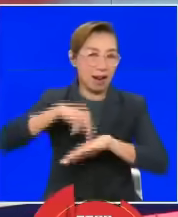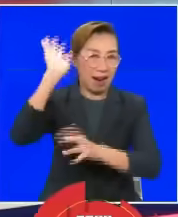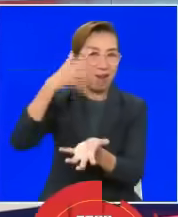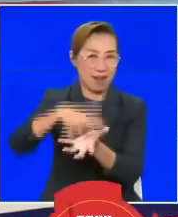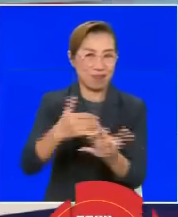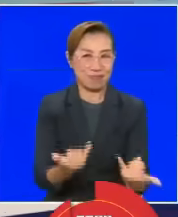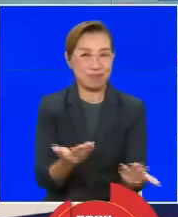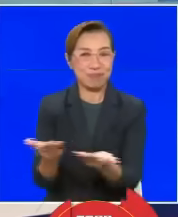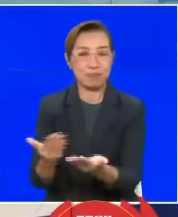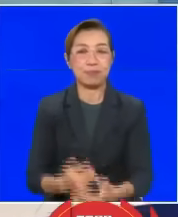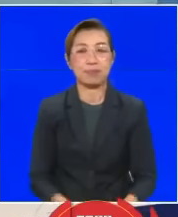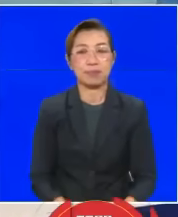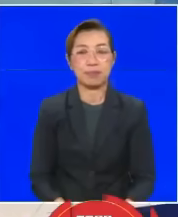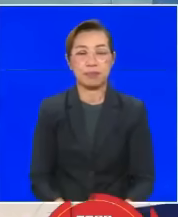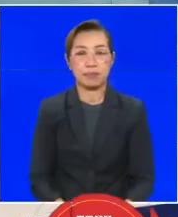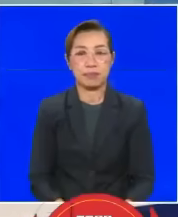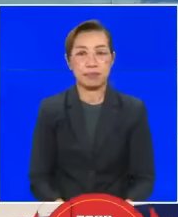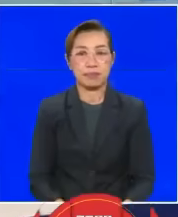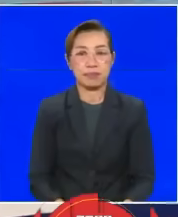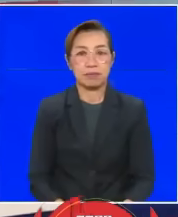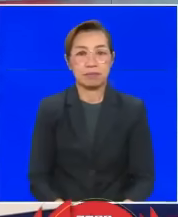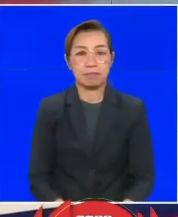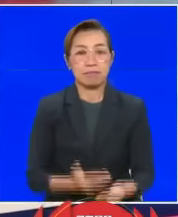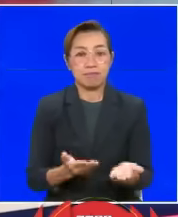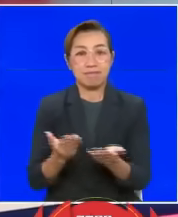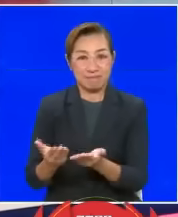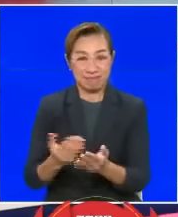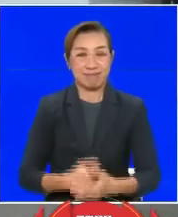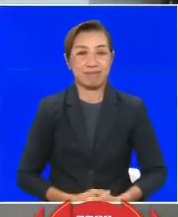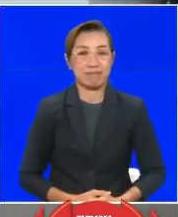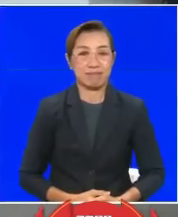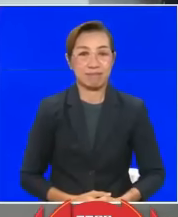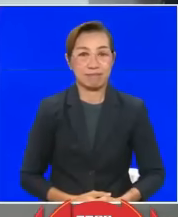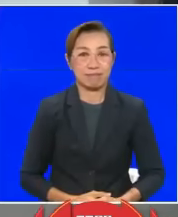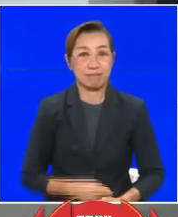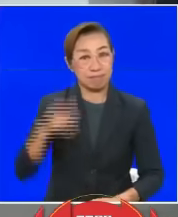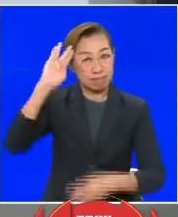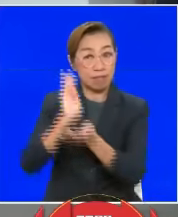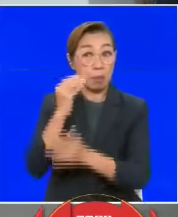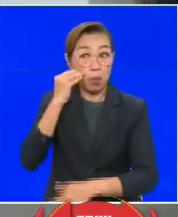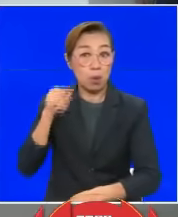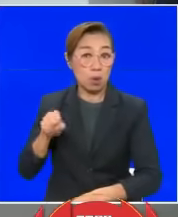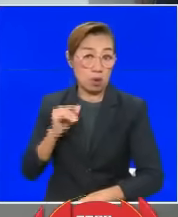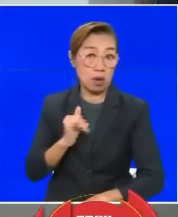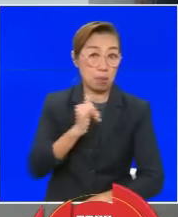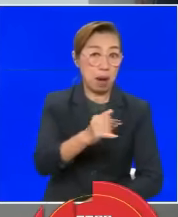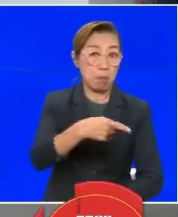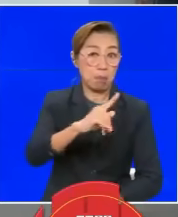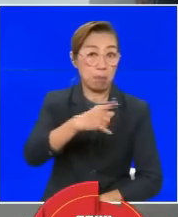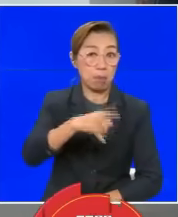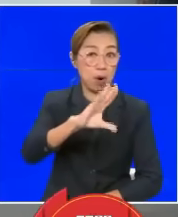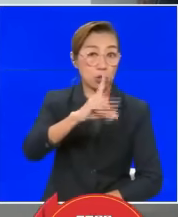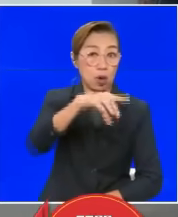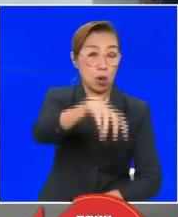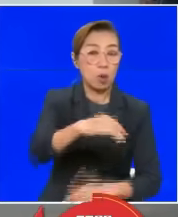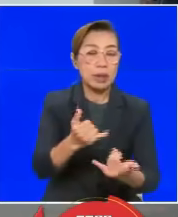เชิญค่ะเชิญครับการเดินทางมาของบิ๊กโจ๊กในวันนี้นะคะเาใช้คำว่าเป็น